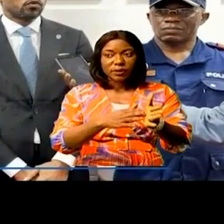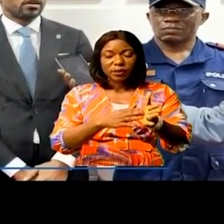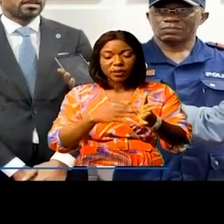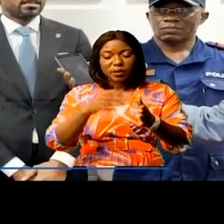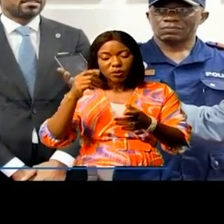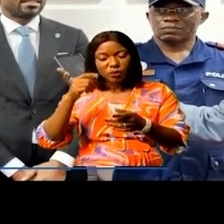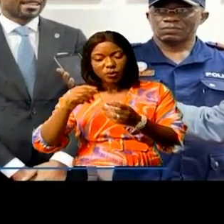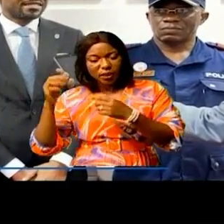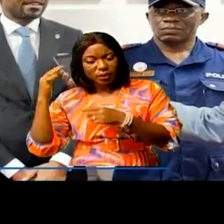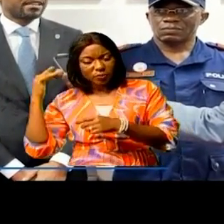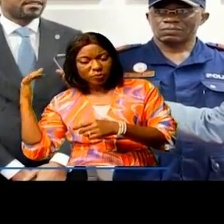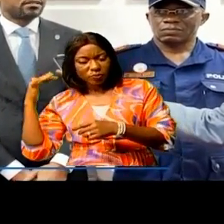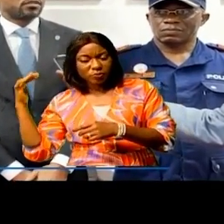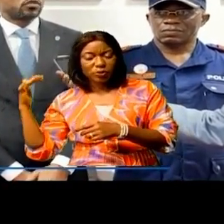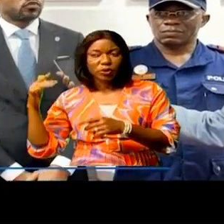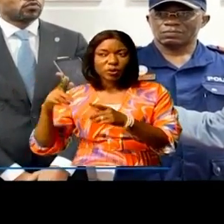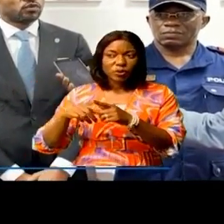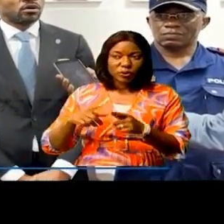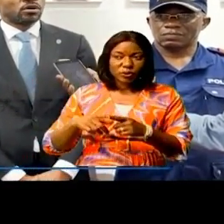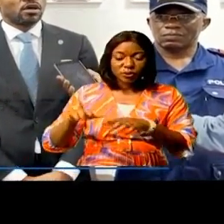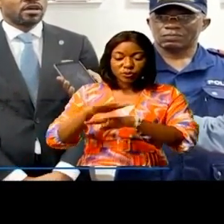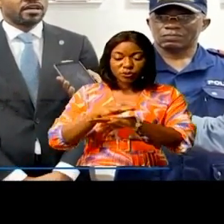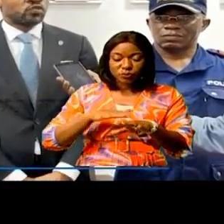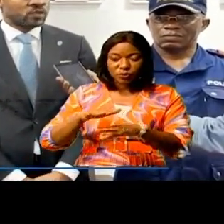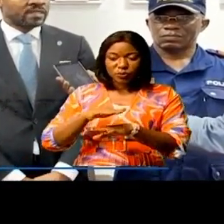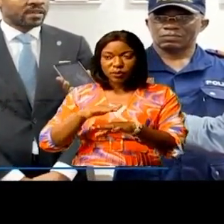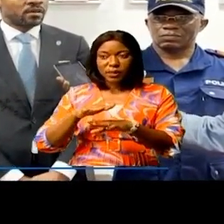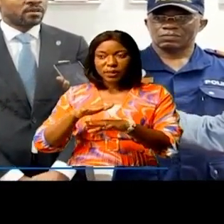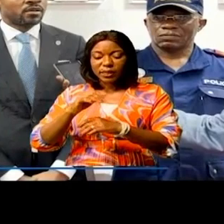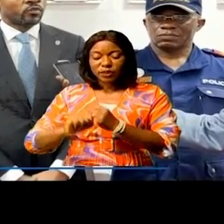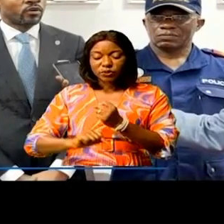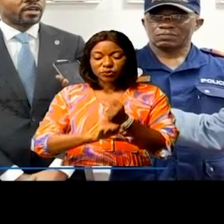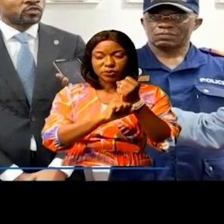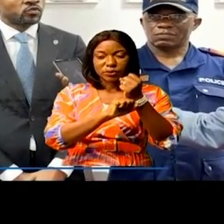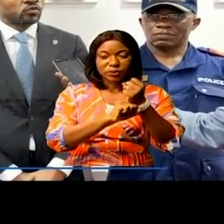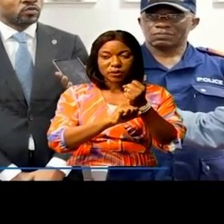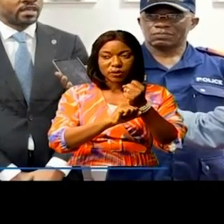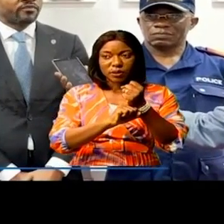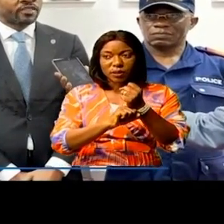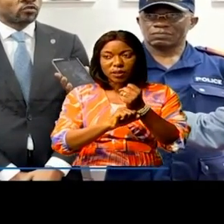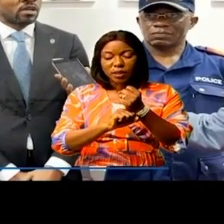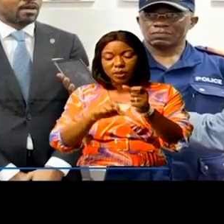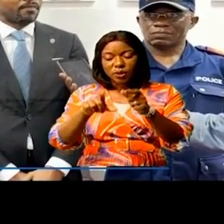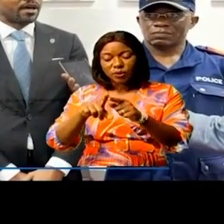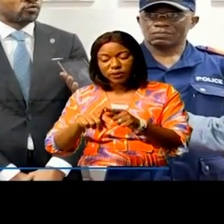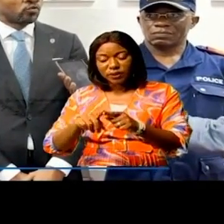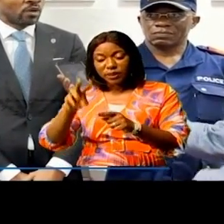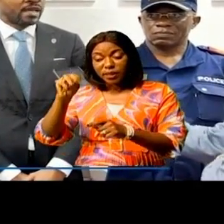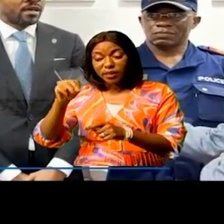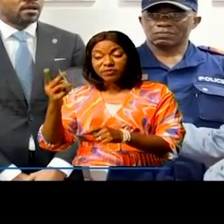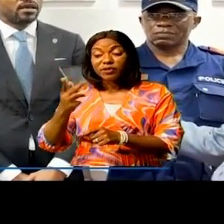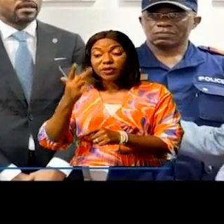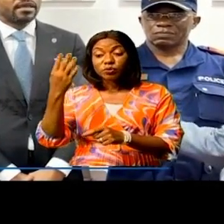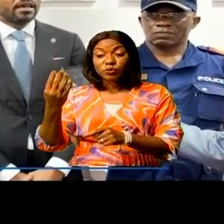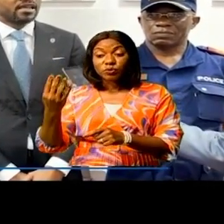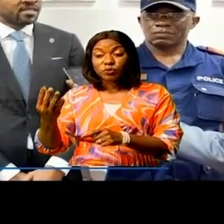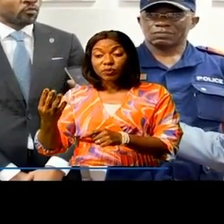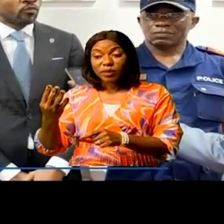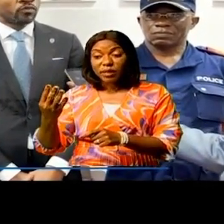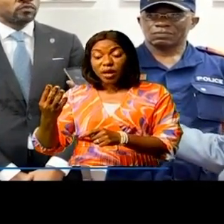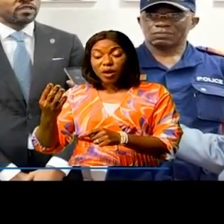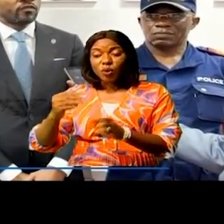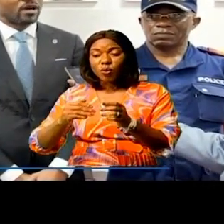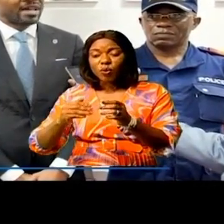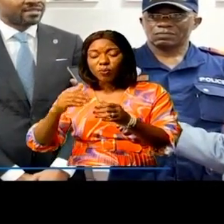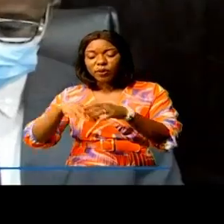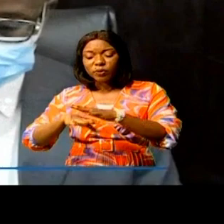soupçons se cristallisent sur un soutien qu'aurait reçu les M23 de la part du Rwanda. Et à ces propos,